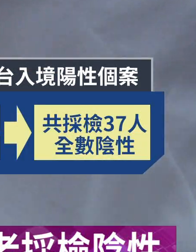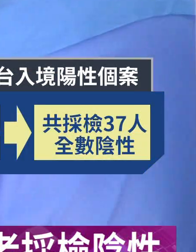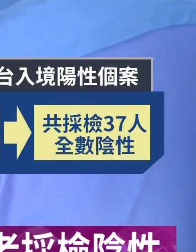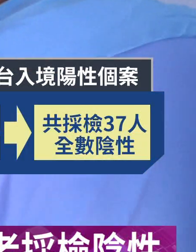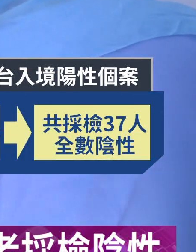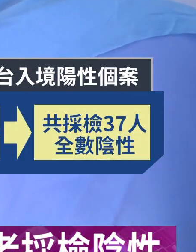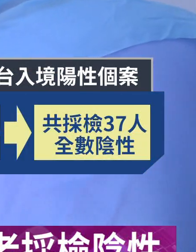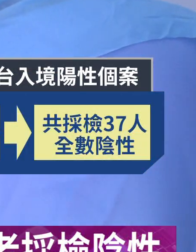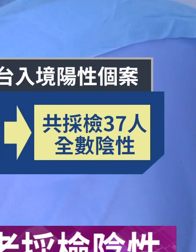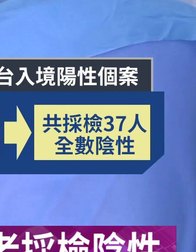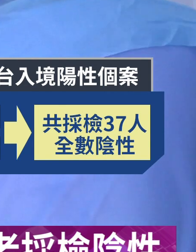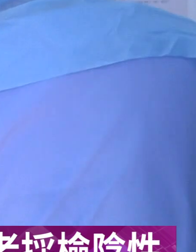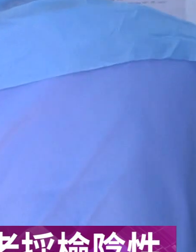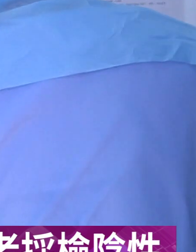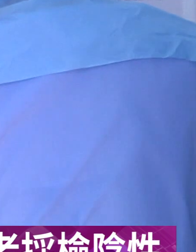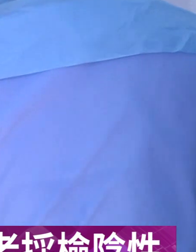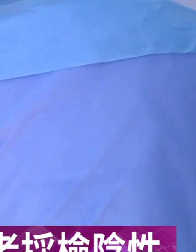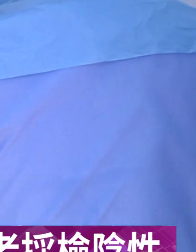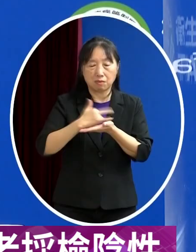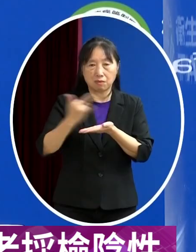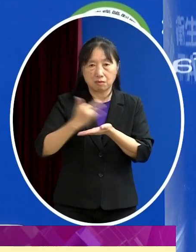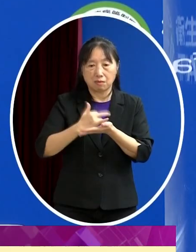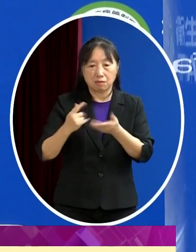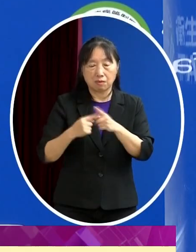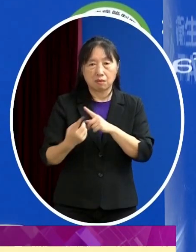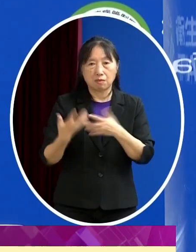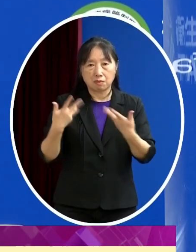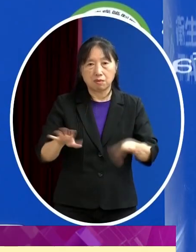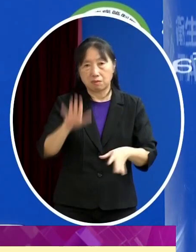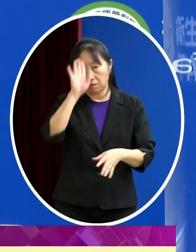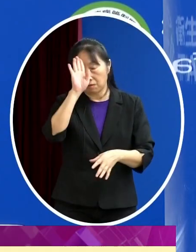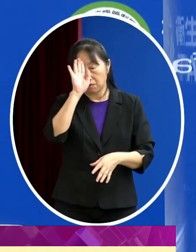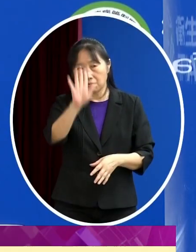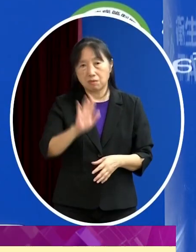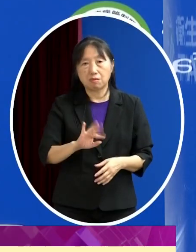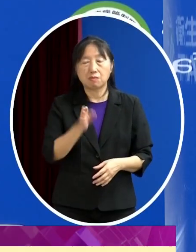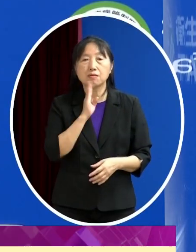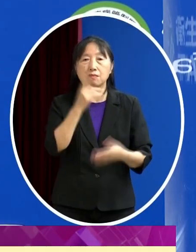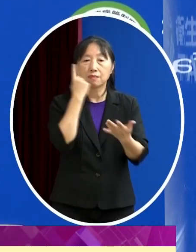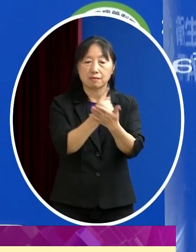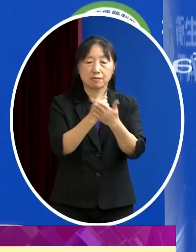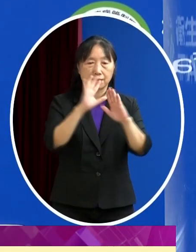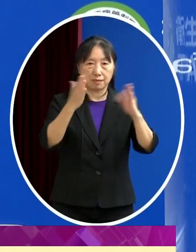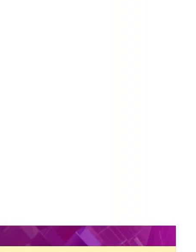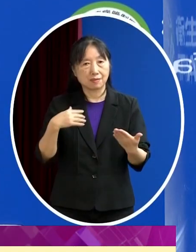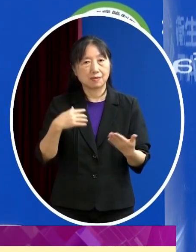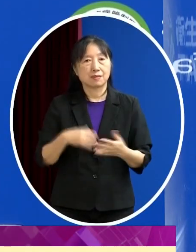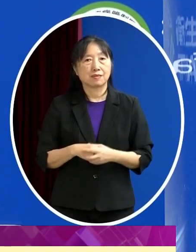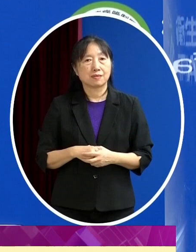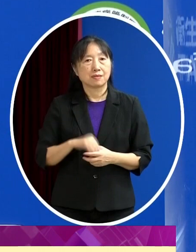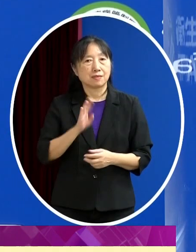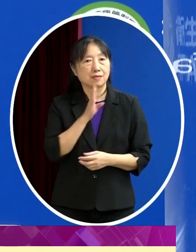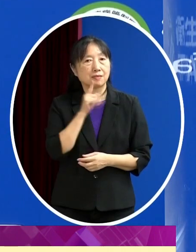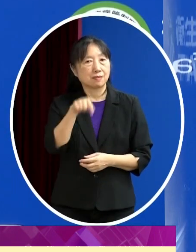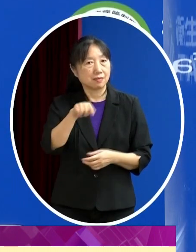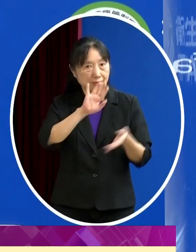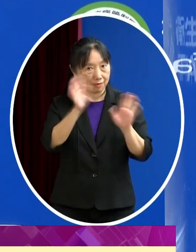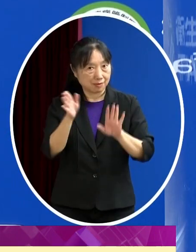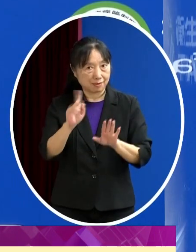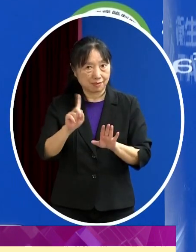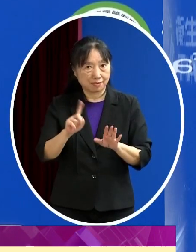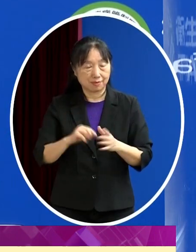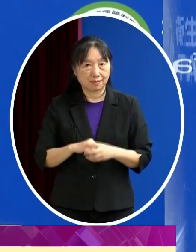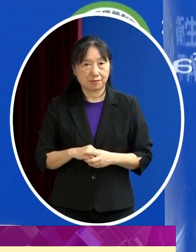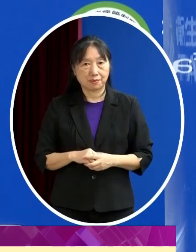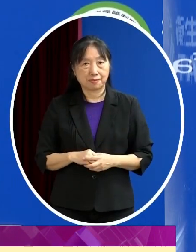的37人，全数阴性。 每个国家所采用的检验的试剂、检验的方式各有的不同。不管怎么样，那些情况怎么样，我们